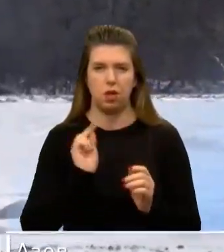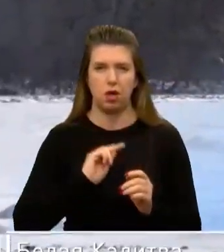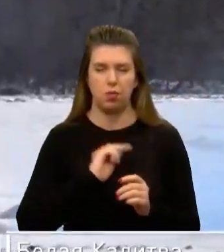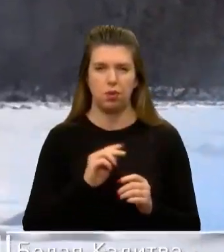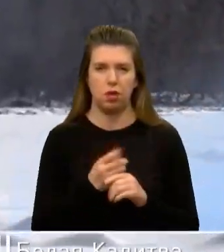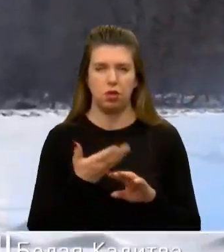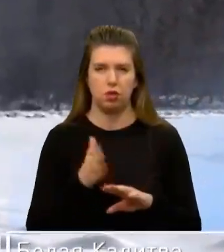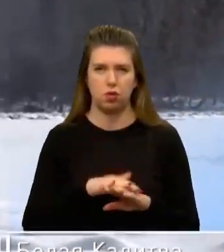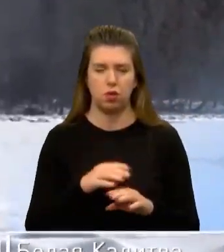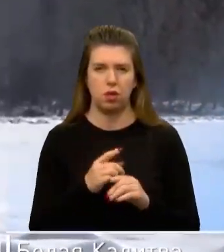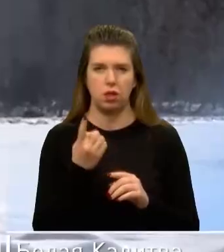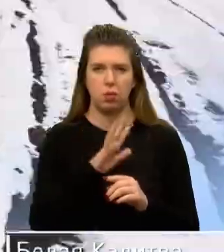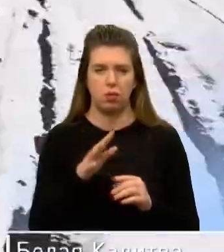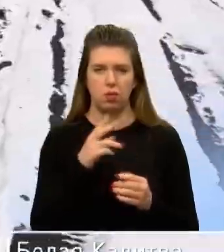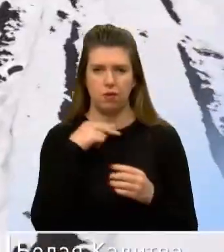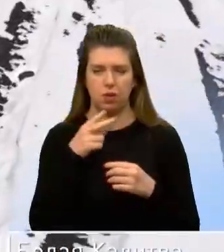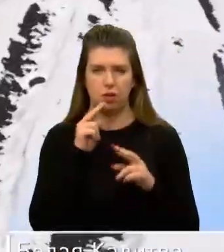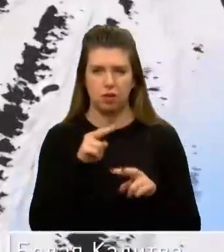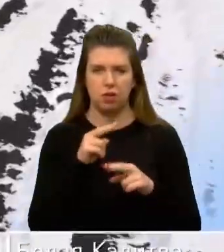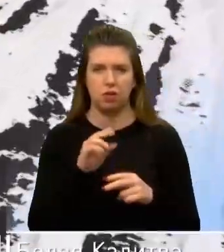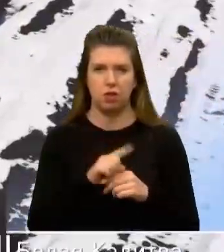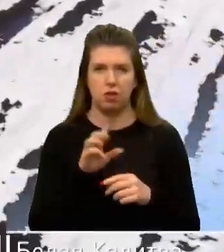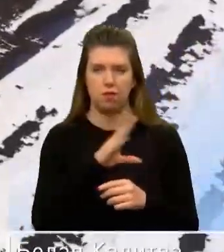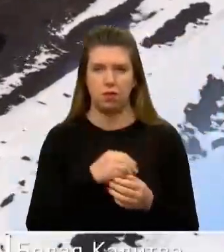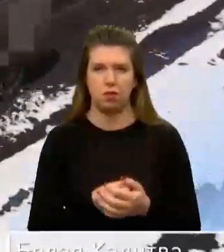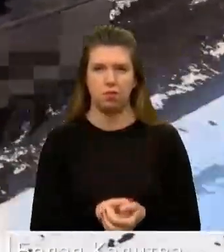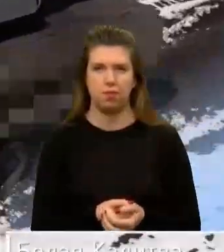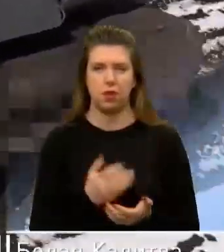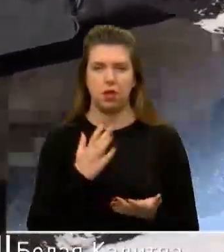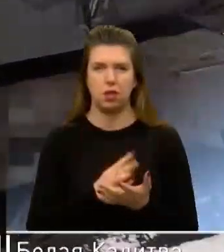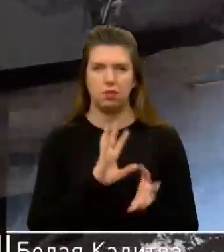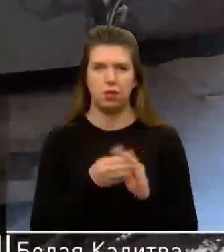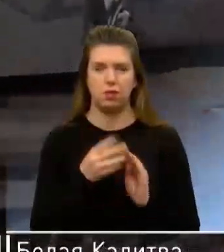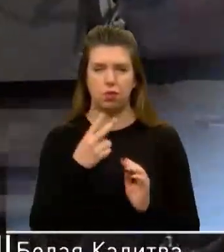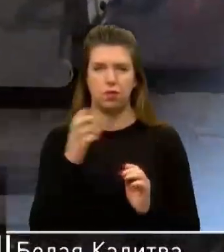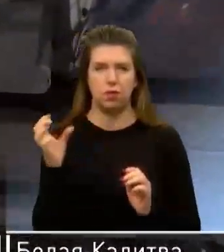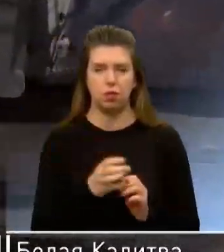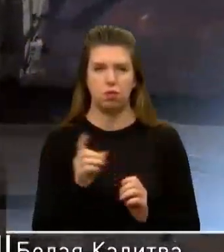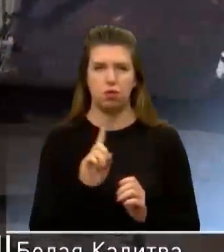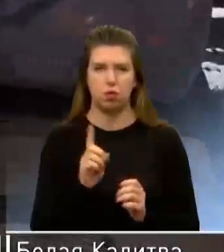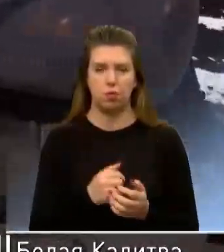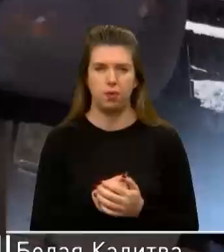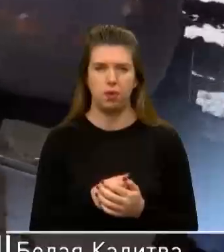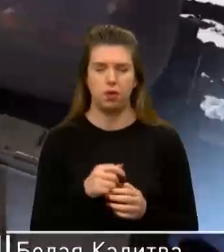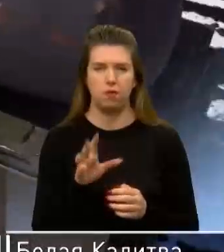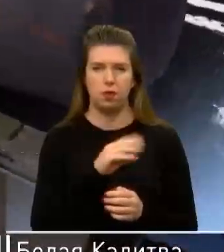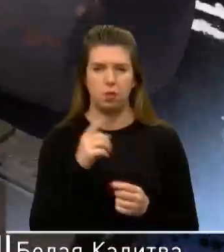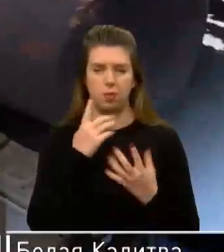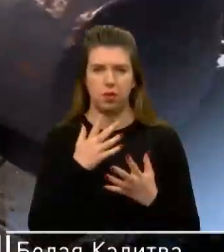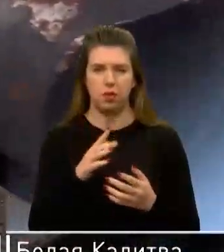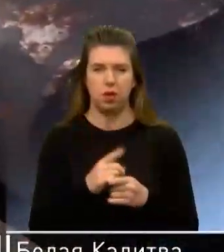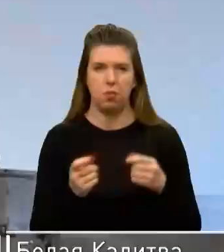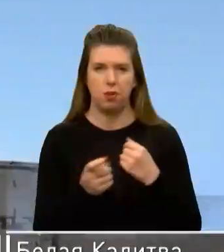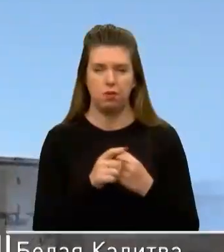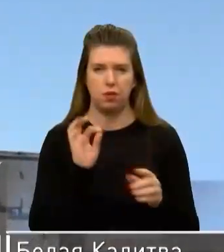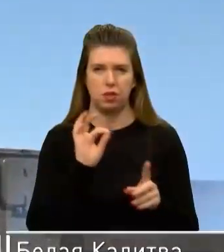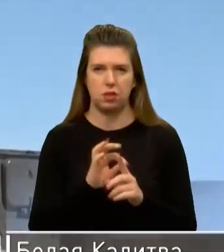напряж намиг не отводить взгляд от экранов радаров есть всего 20 секунд на то чтобы отреагировать на появившуюся